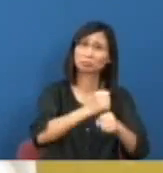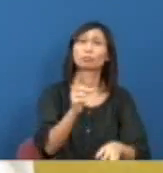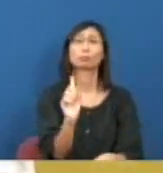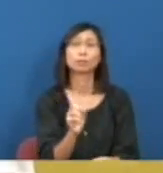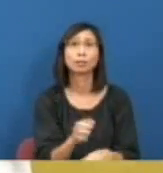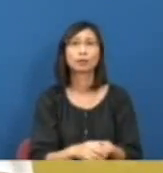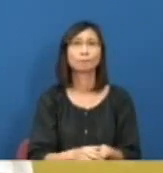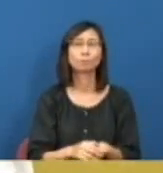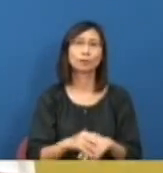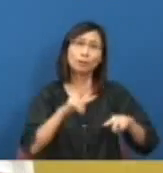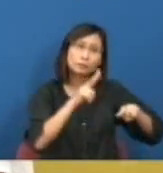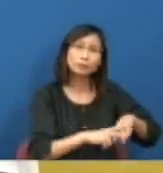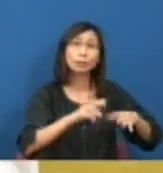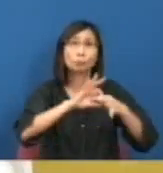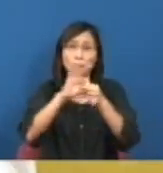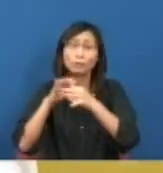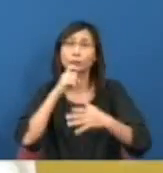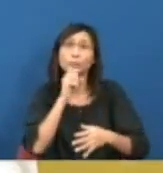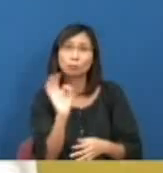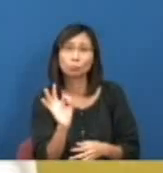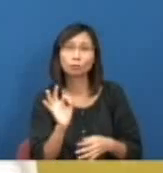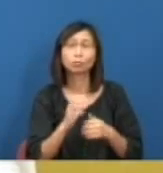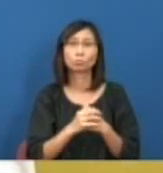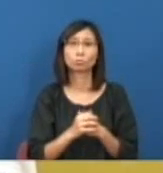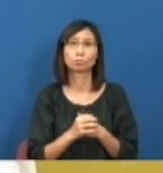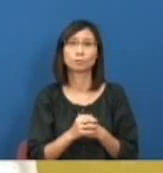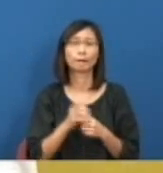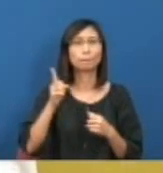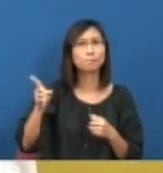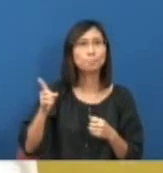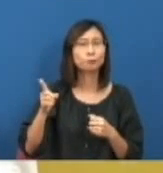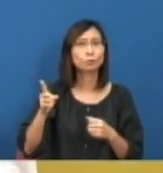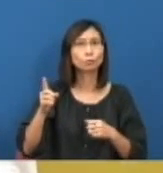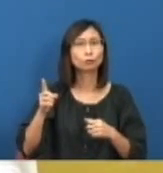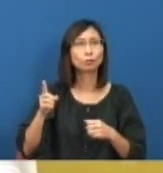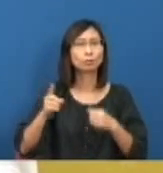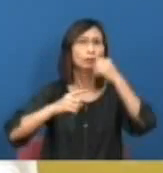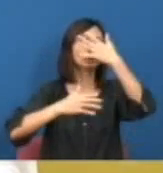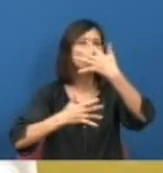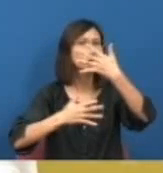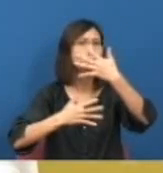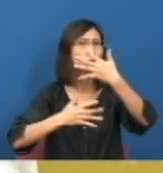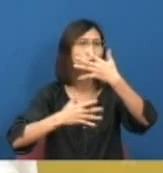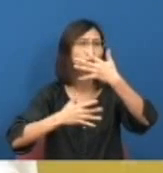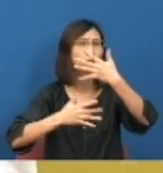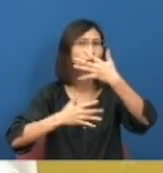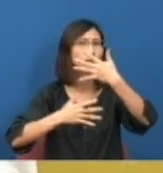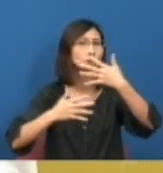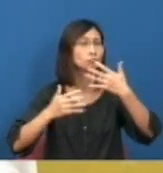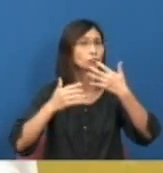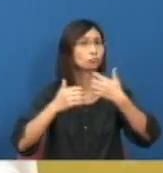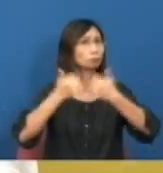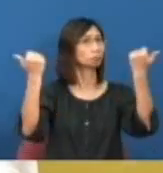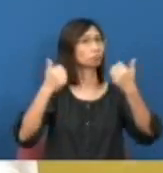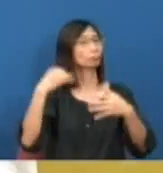共產黨有來往咧？即係佢幾時同共產黨一刀兩斷咧？係唔知嘅喎。到而家佢似乎就